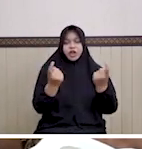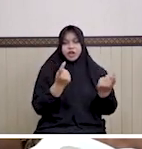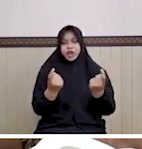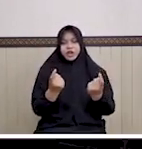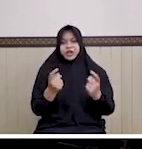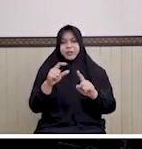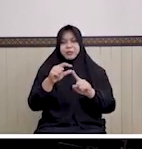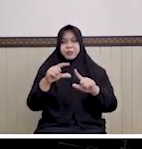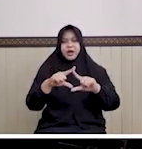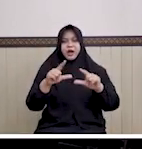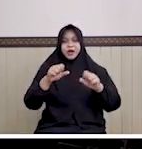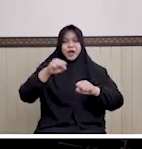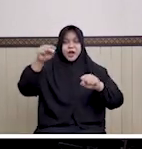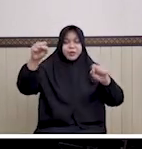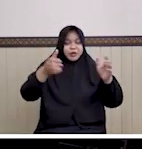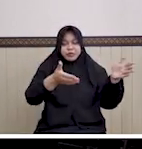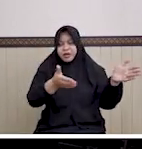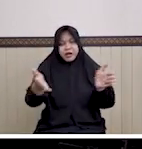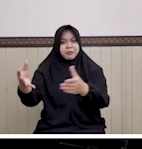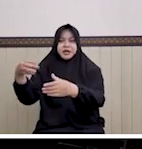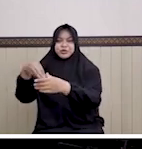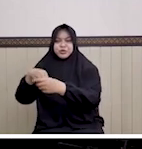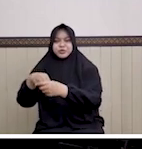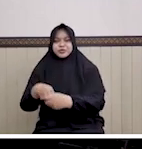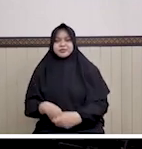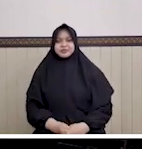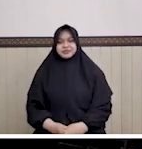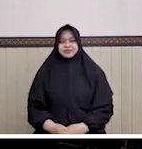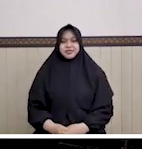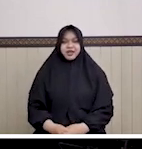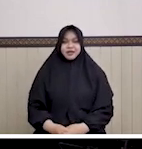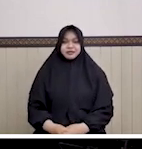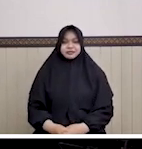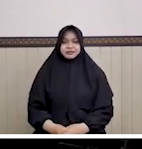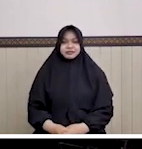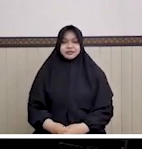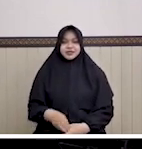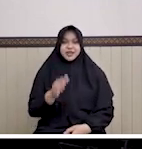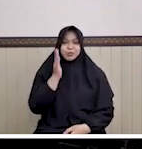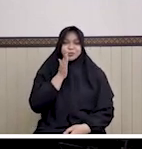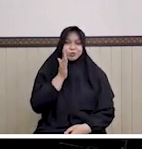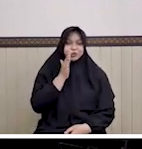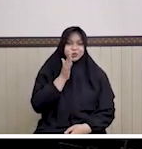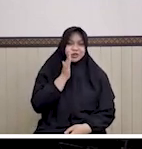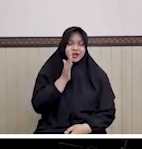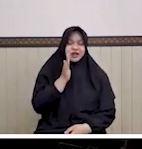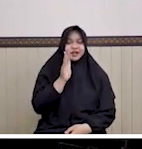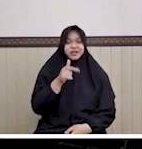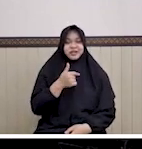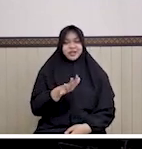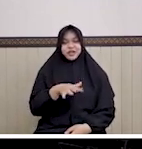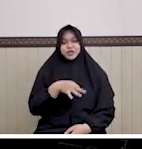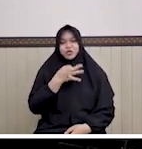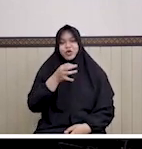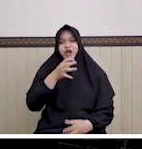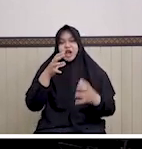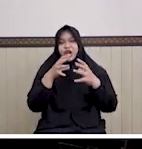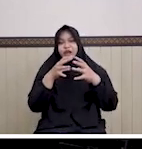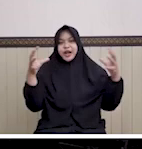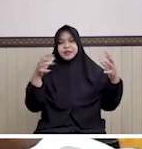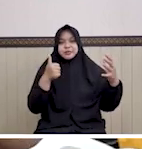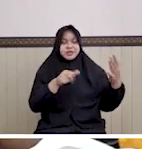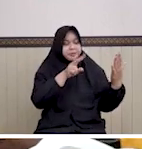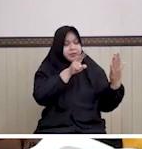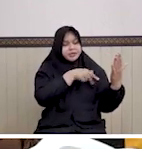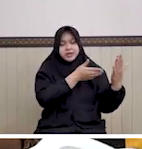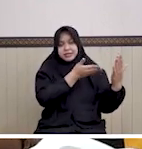demo dan sebagai akses masuk Islam masuk yang paling muda yang suaranya keras lantang